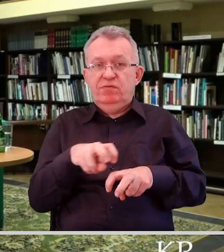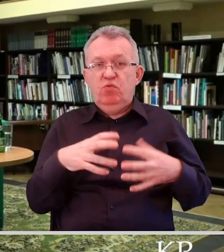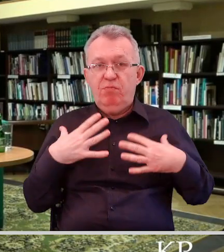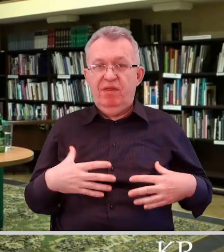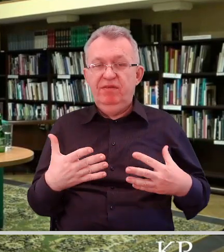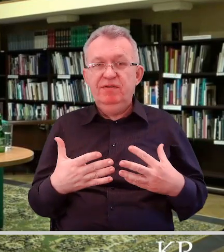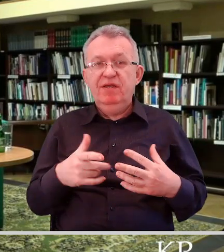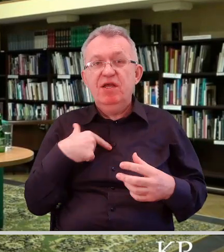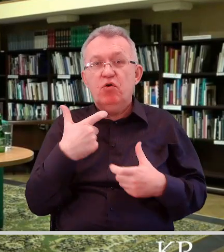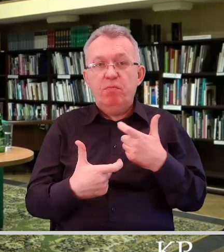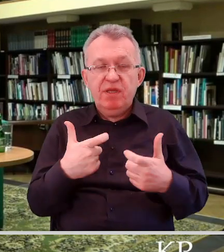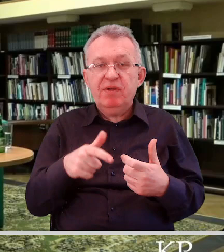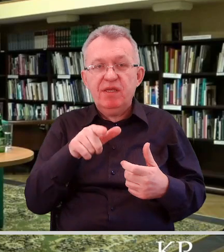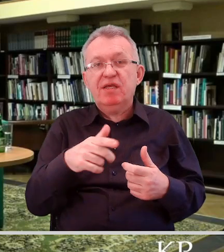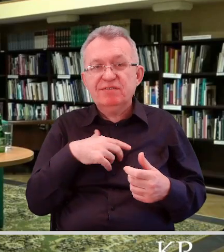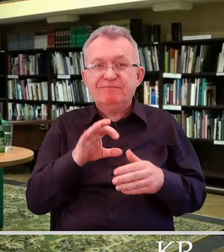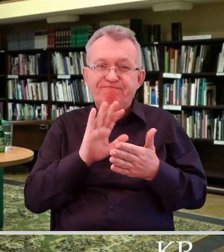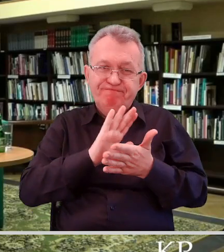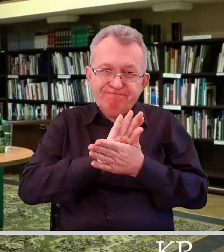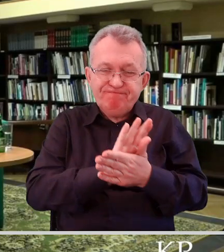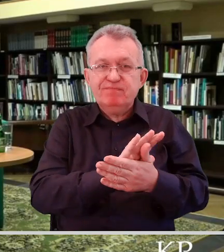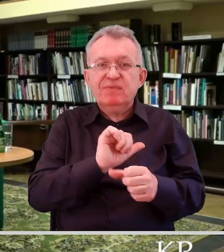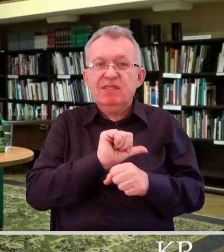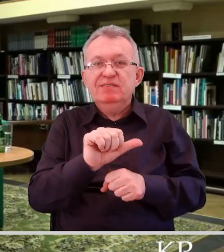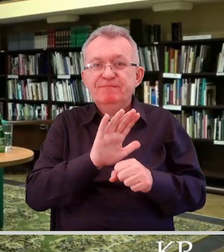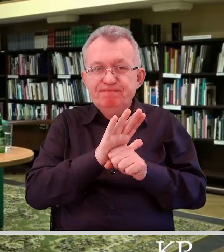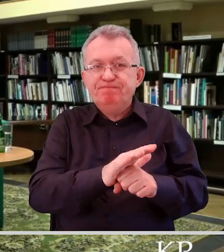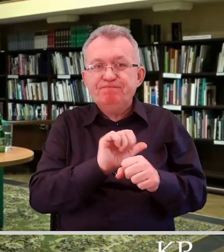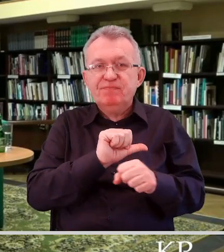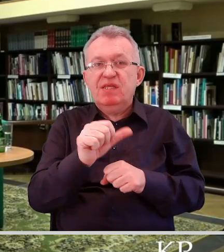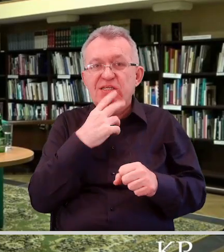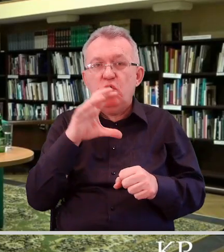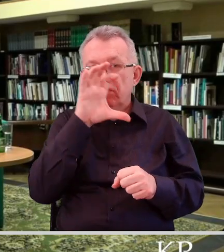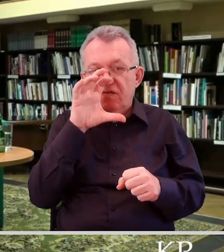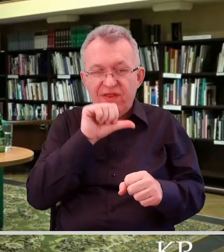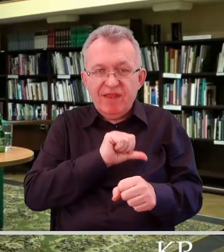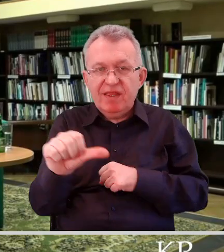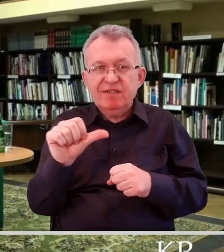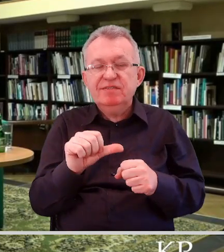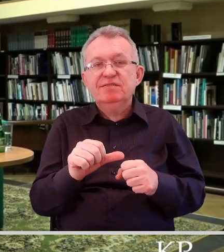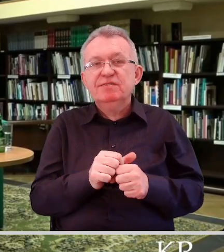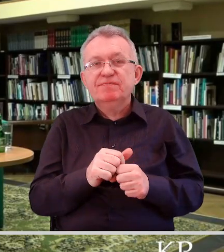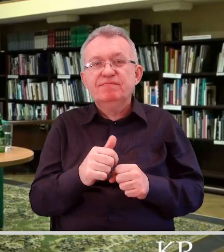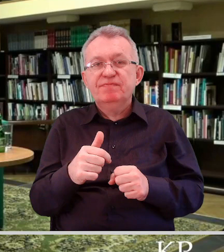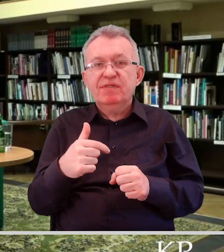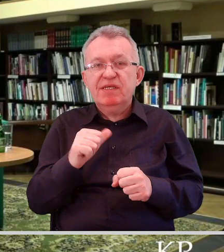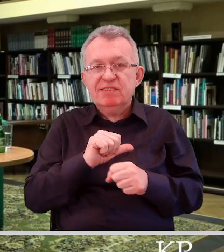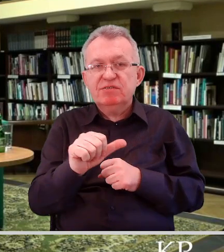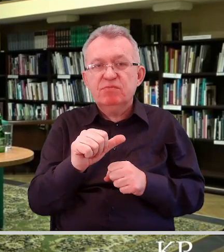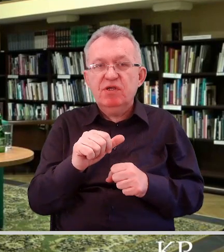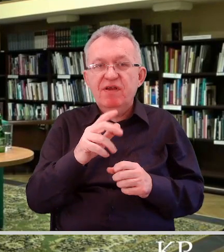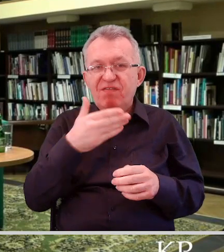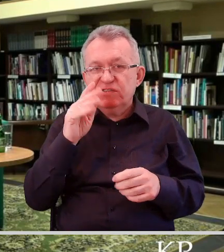robimy, ponieważ taki jest nacisk klikalności, tak jesteśmy obserwowane, że jesteśmy pod